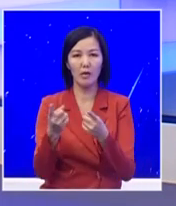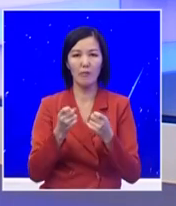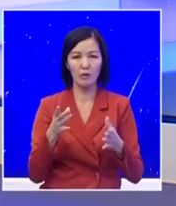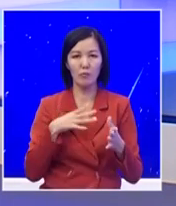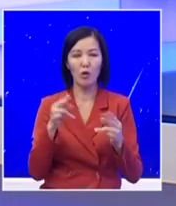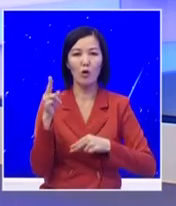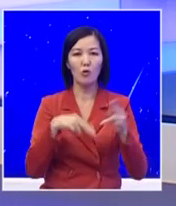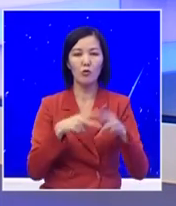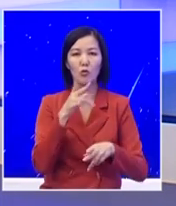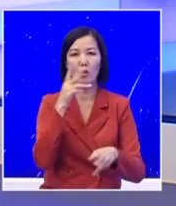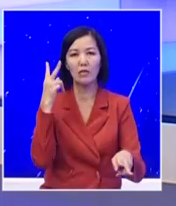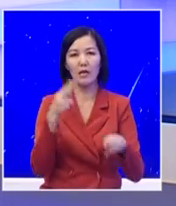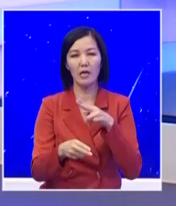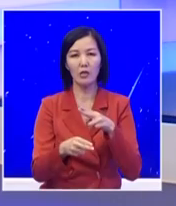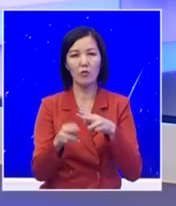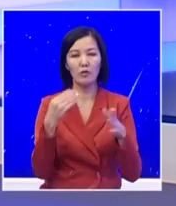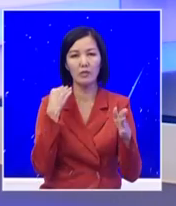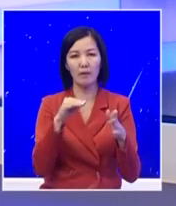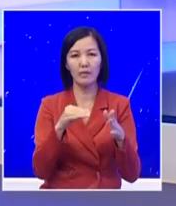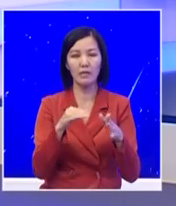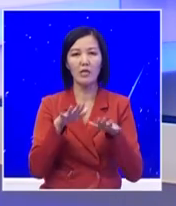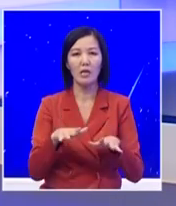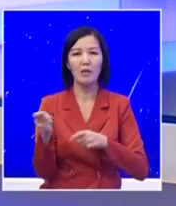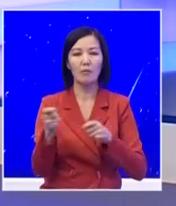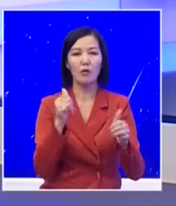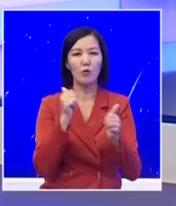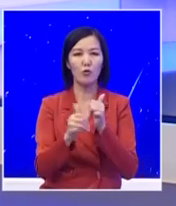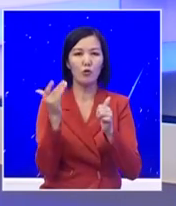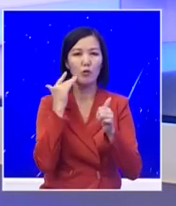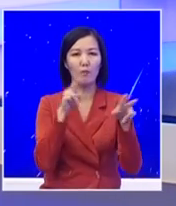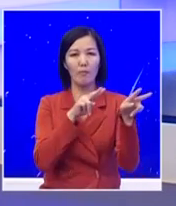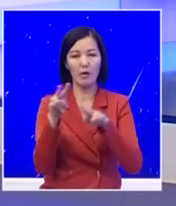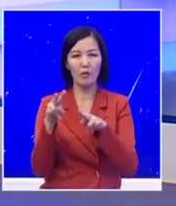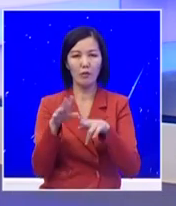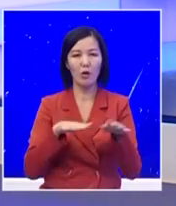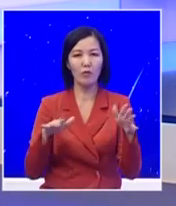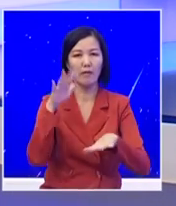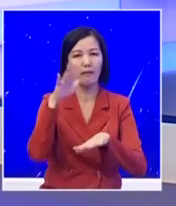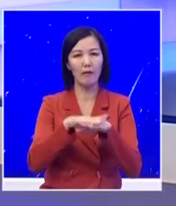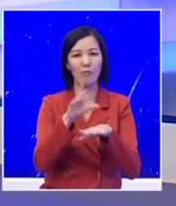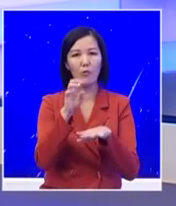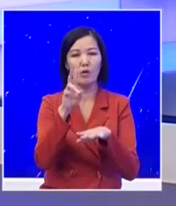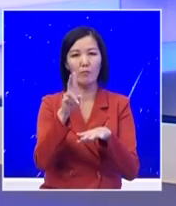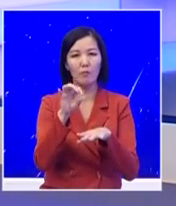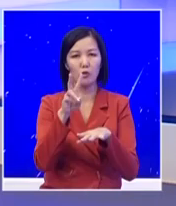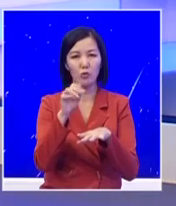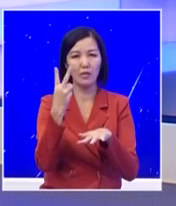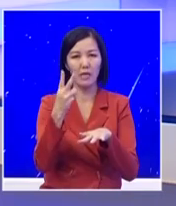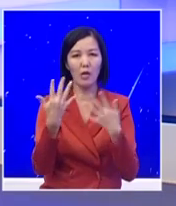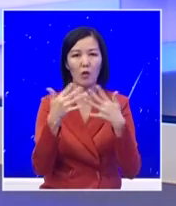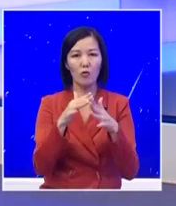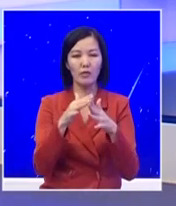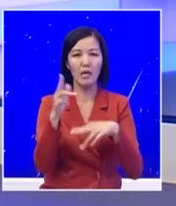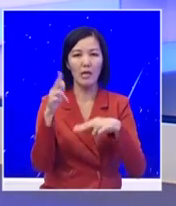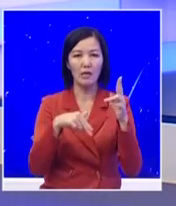отыр. Құрылыстың уақытылы аяқталуы мен сапасы жергілікті биліктің үнемі бақылауында. Аудан әкімі Боралдай және Междуреченск ауылдық